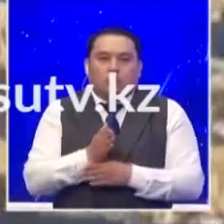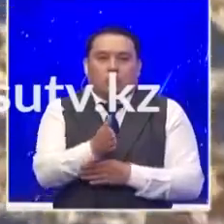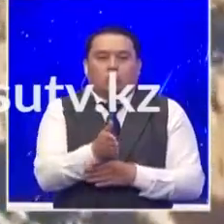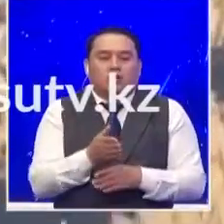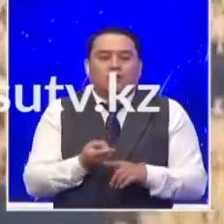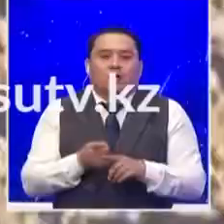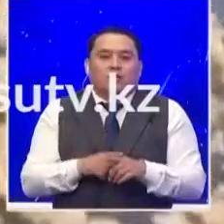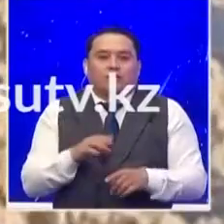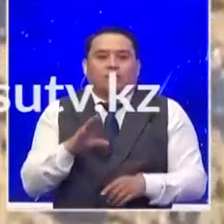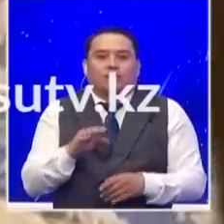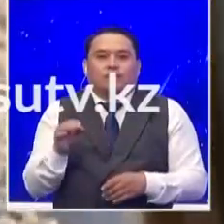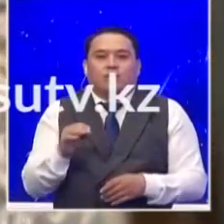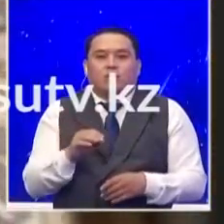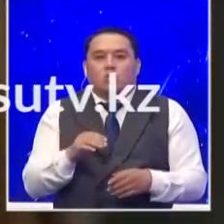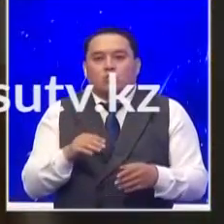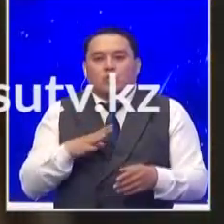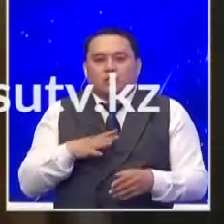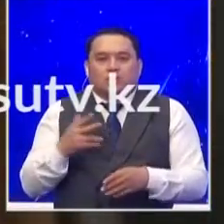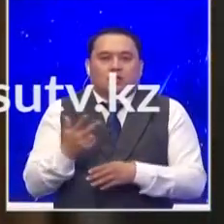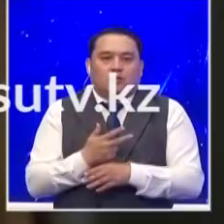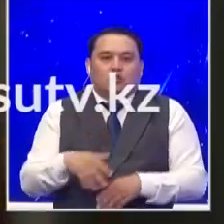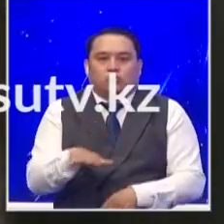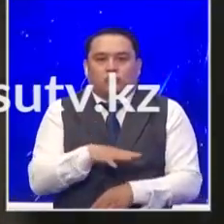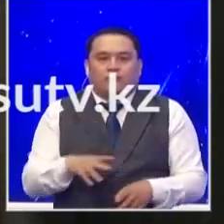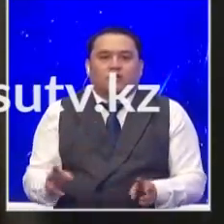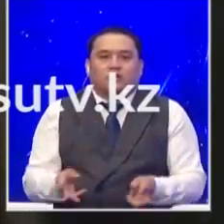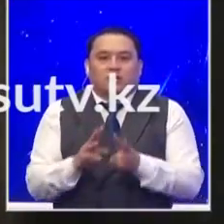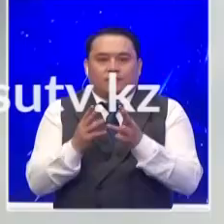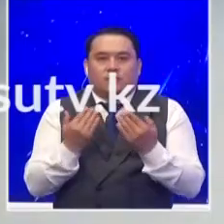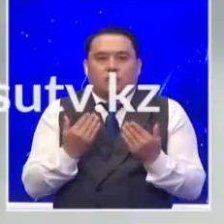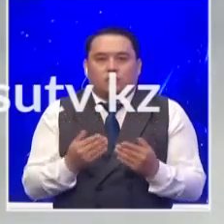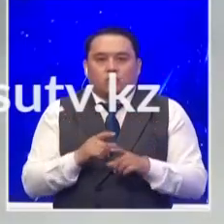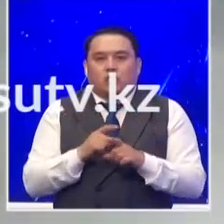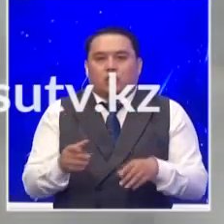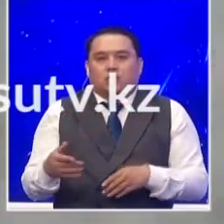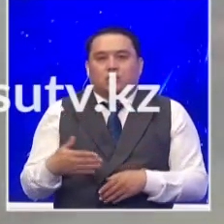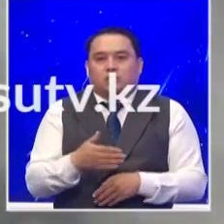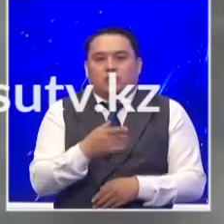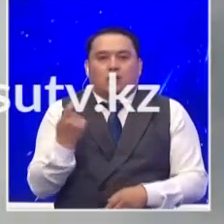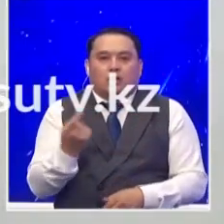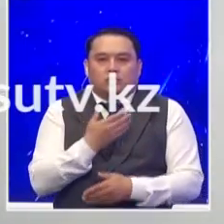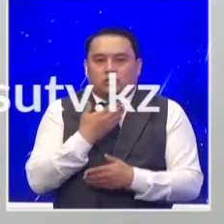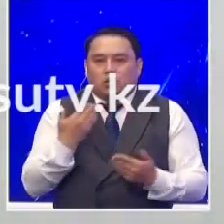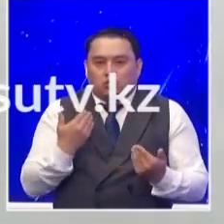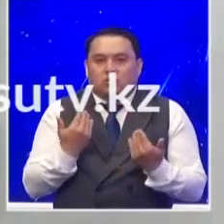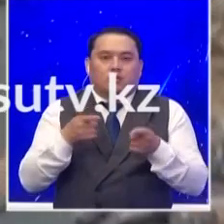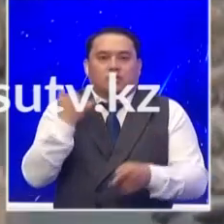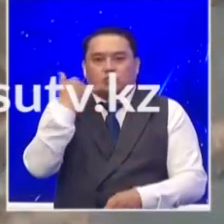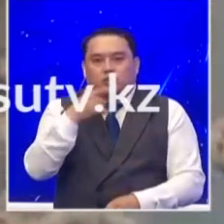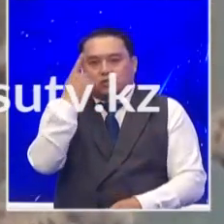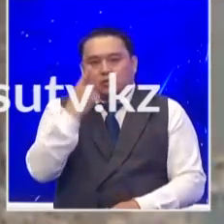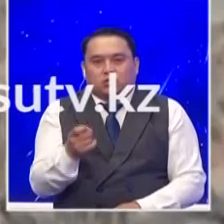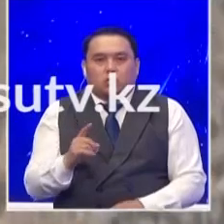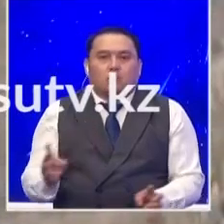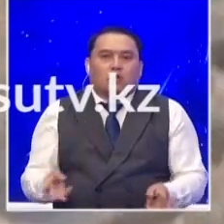реки на восточную, тем самым став уже 3-м участком возгорания. Здесь субъекты рыбного хозяйства отсутствуют. Сегодня утром